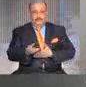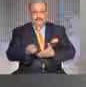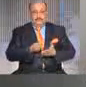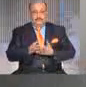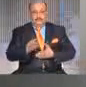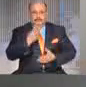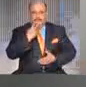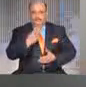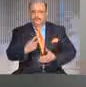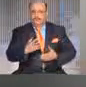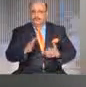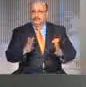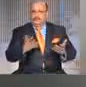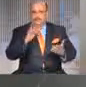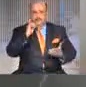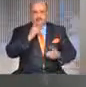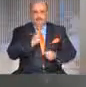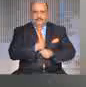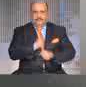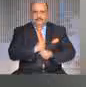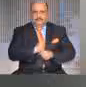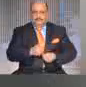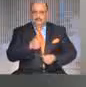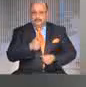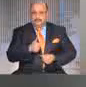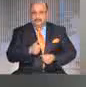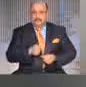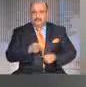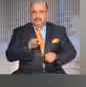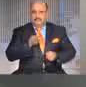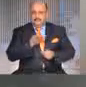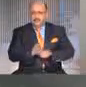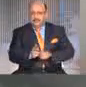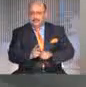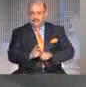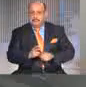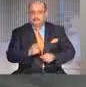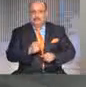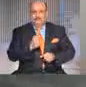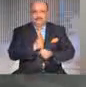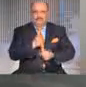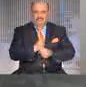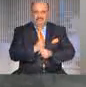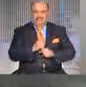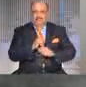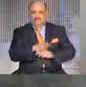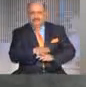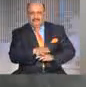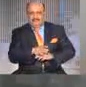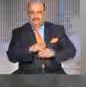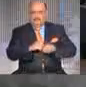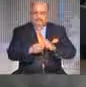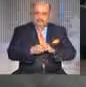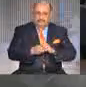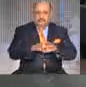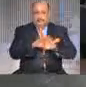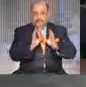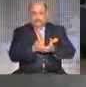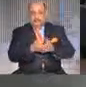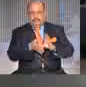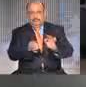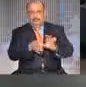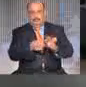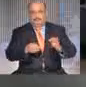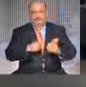عنوان كبير هو حقوق المرأة وتطلعاتها من خلال اتفاقية القضاء على جميع أشكال التمييز ضد المرأة. الأسباب